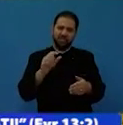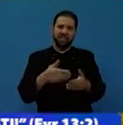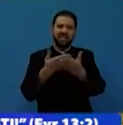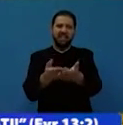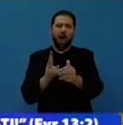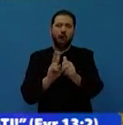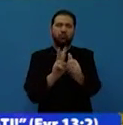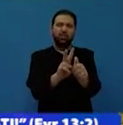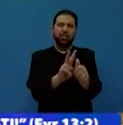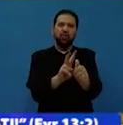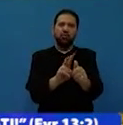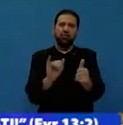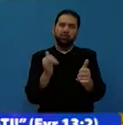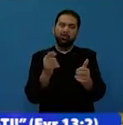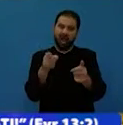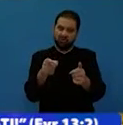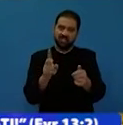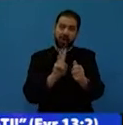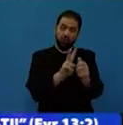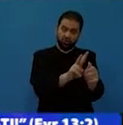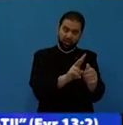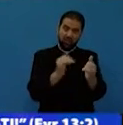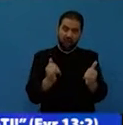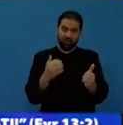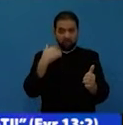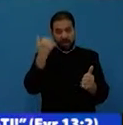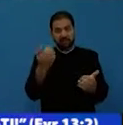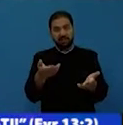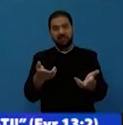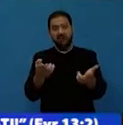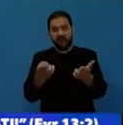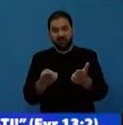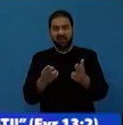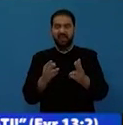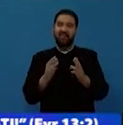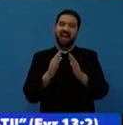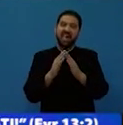când acesta s-a întors la chilia părintelui Paisie,